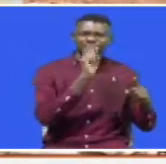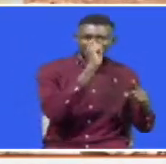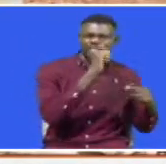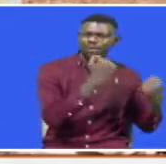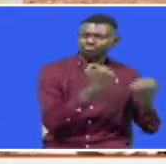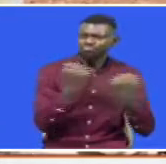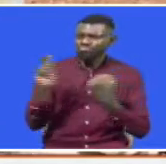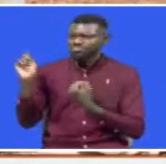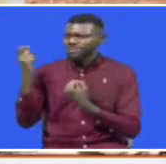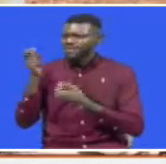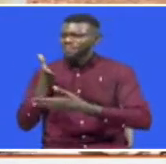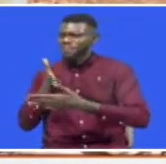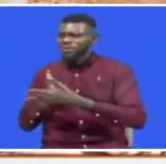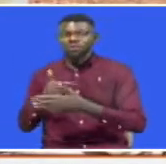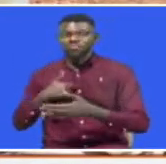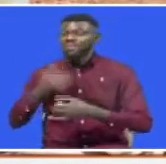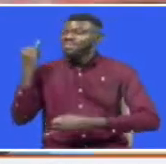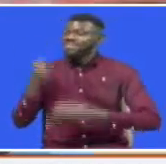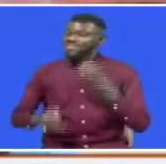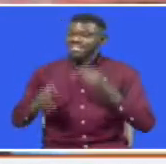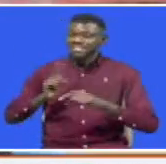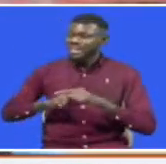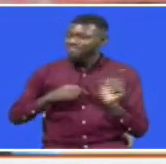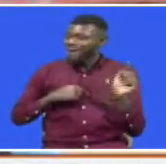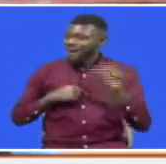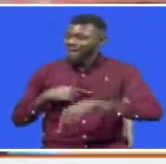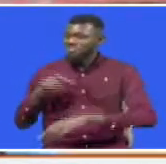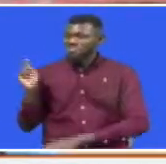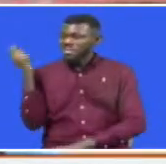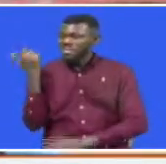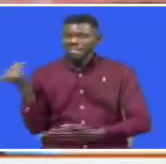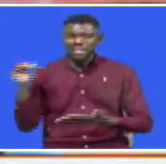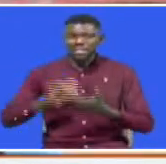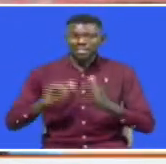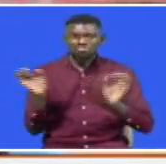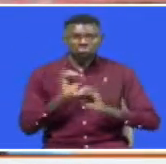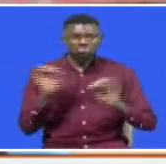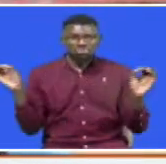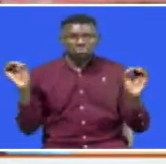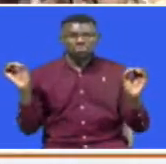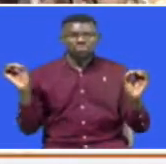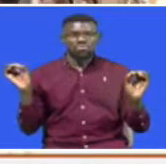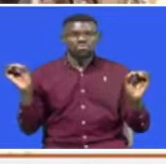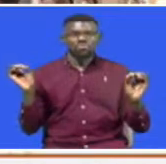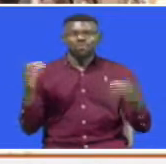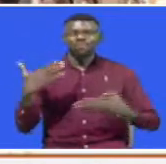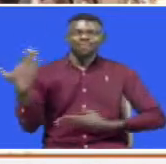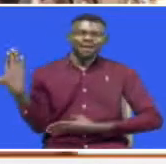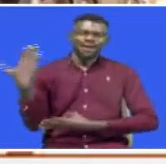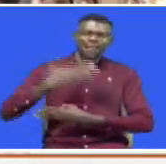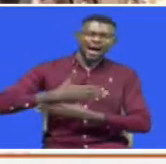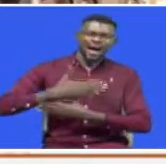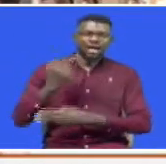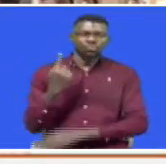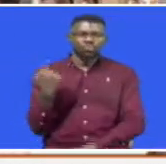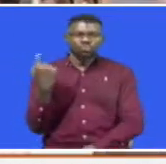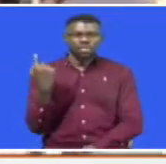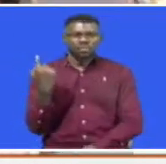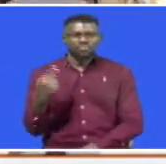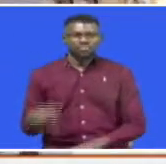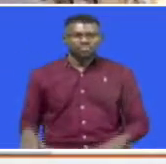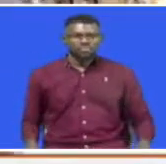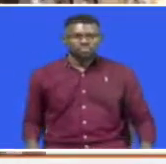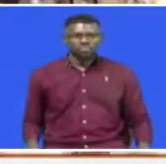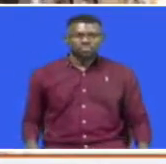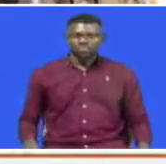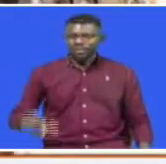kuvuka, yaani ndo mara ya mwisho sileti tena. Nikija na gari yangu nitashushia labda na manga au sehemu nyingine. Kwa hiyo kidogo serikali za